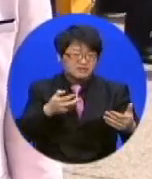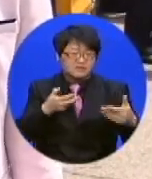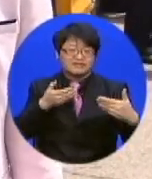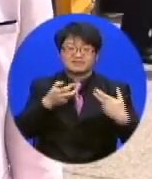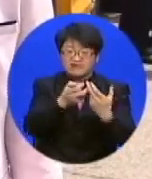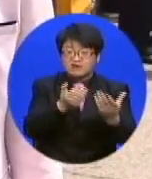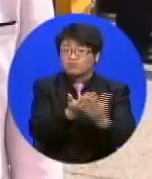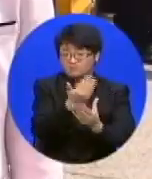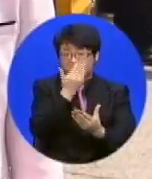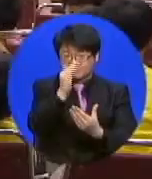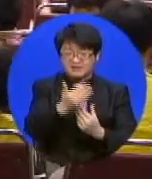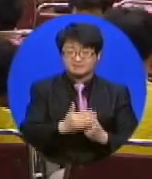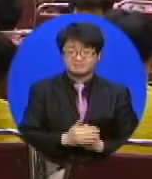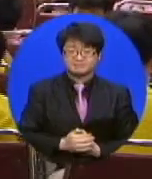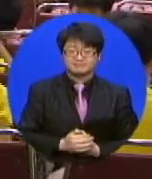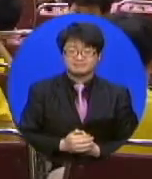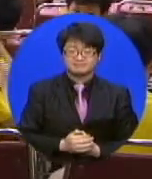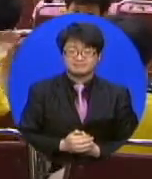수 있습니다.